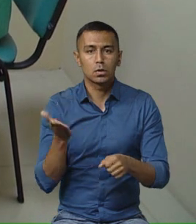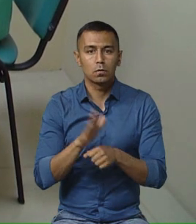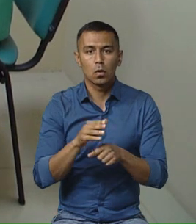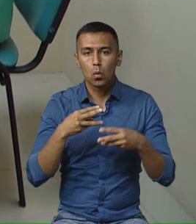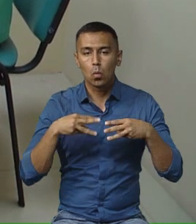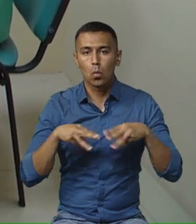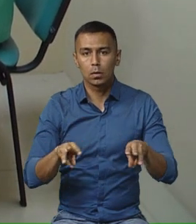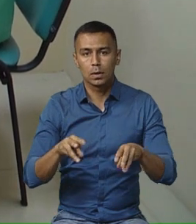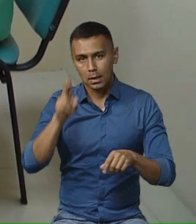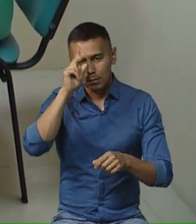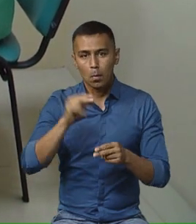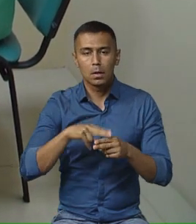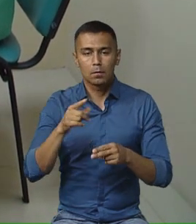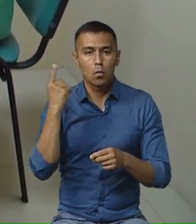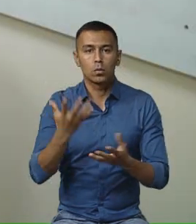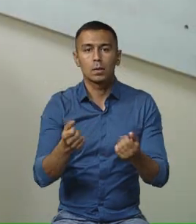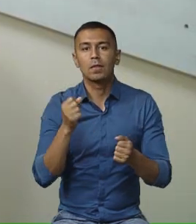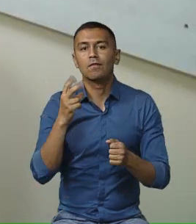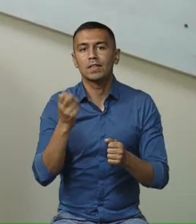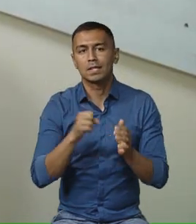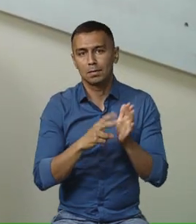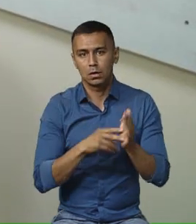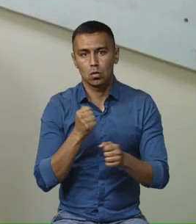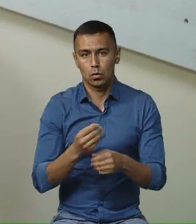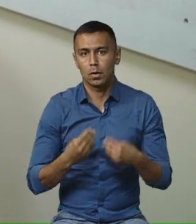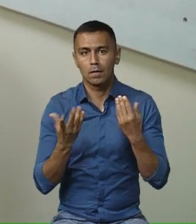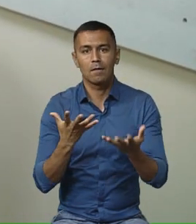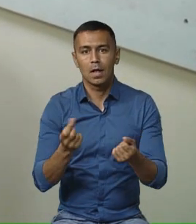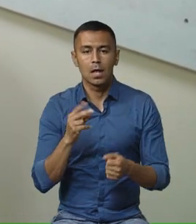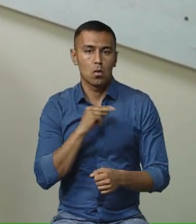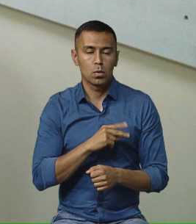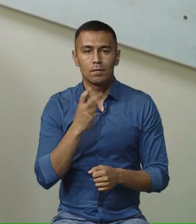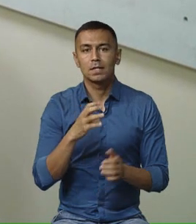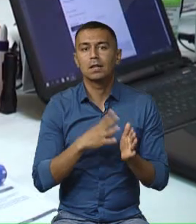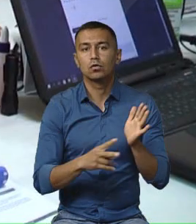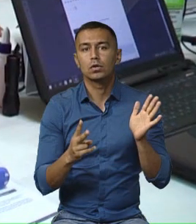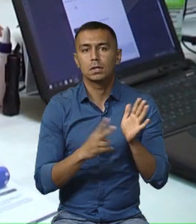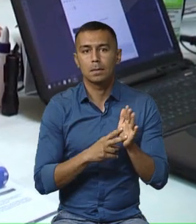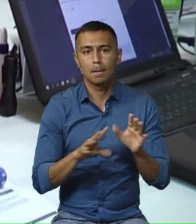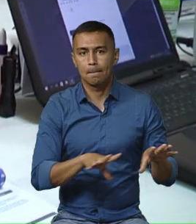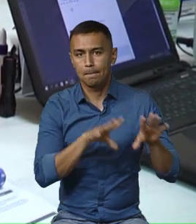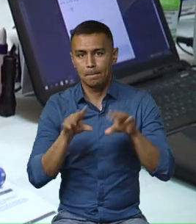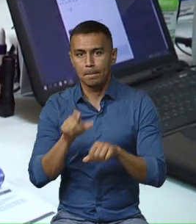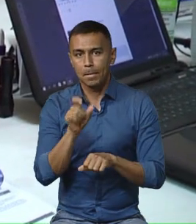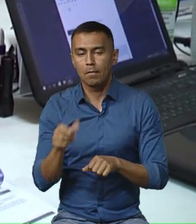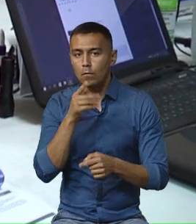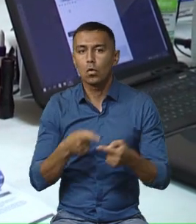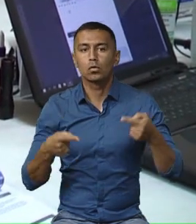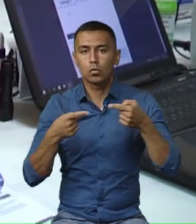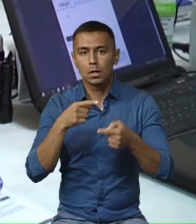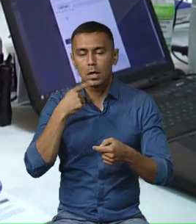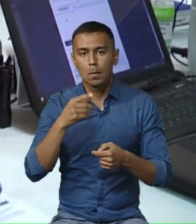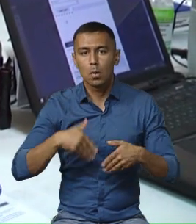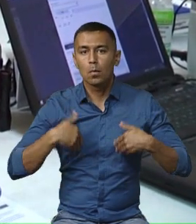державні компенсації в області отримали 217 роботодавців, які взяли на роботу 297 переселенців. Водночас, каже,